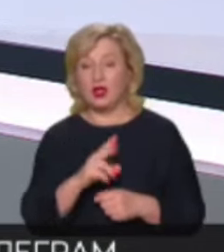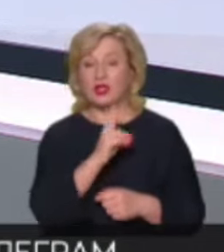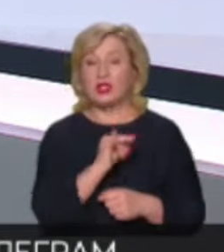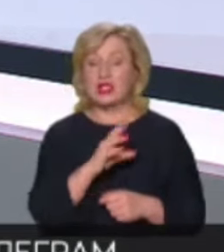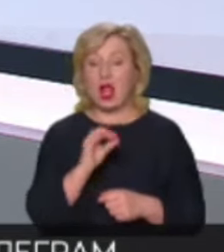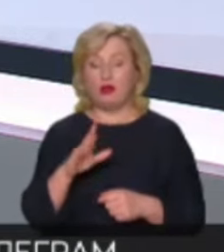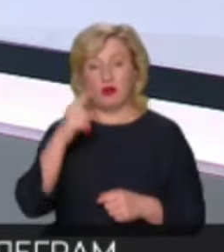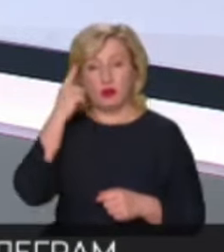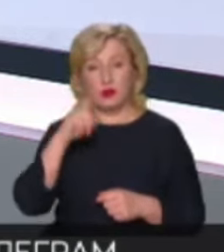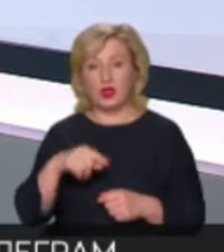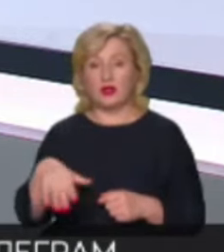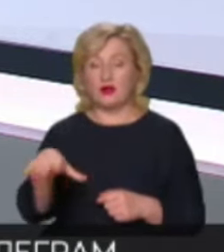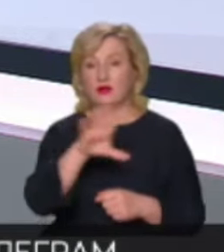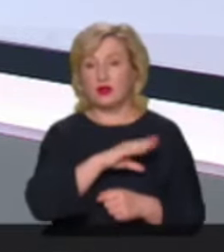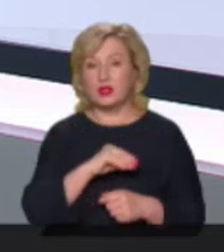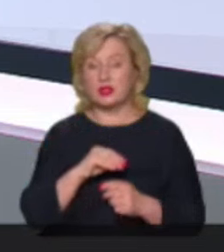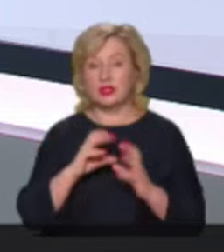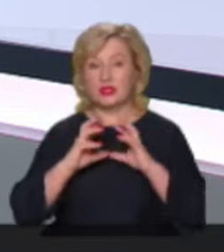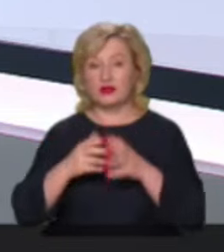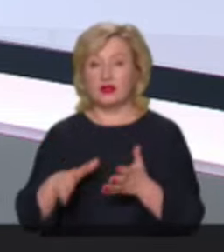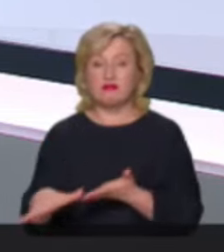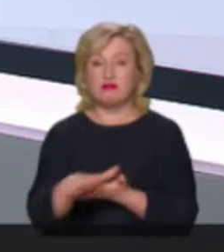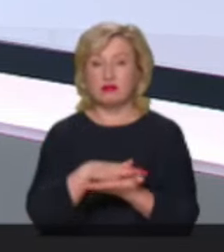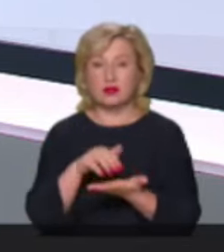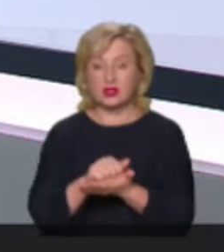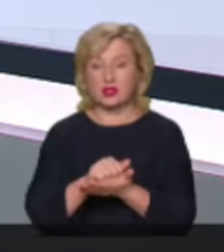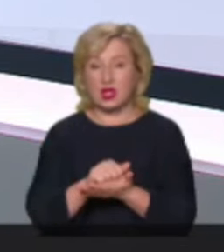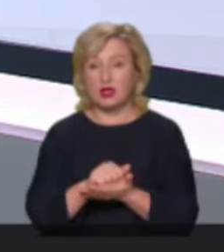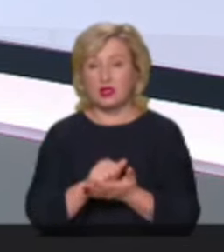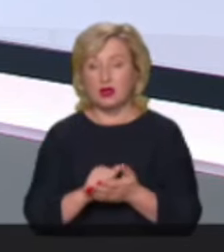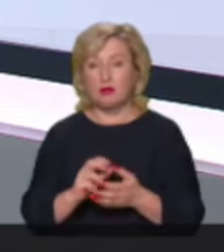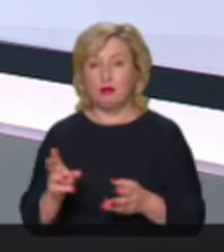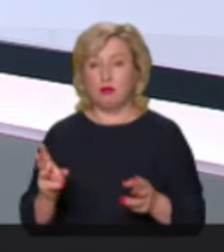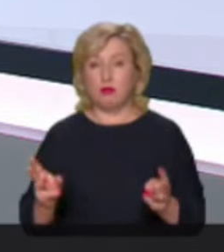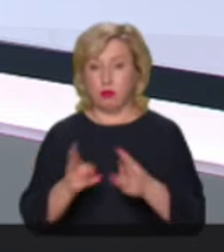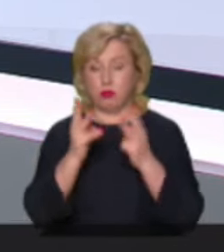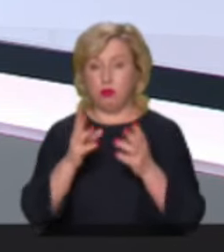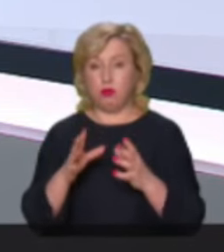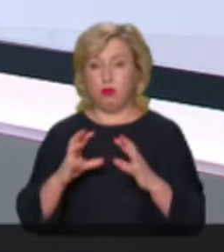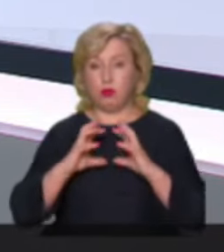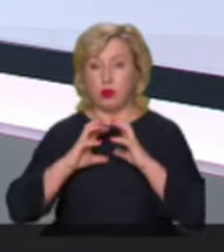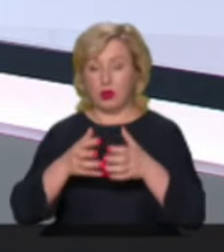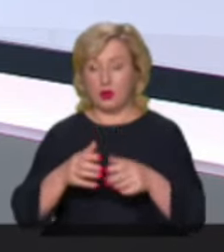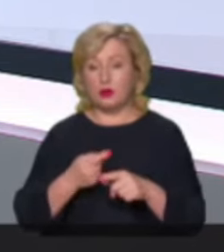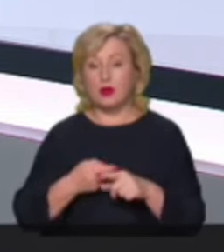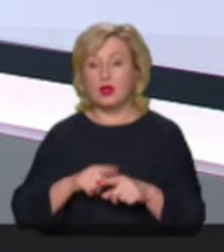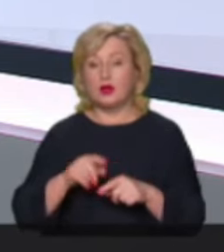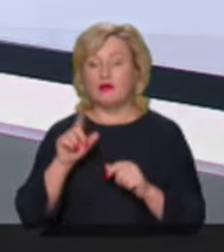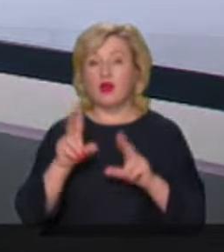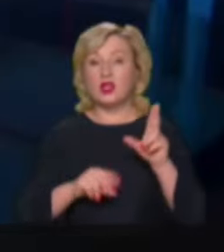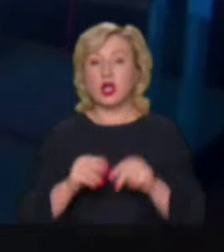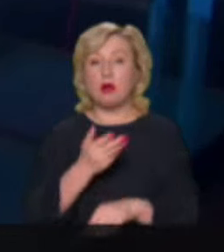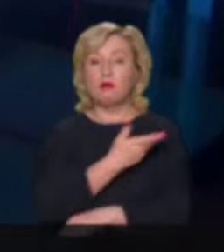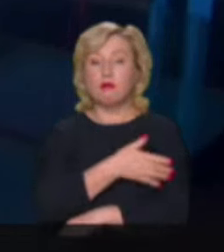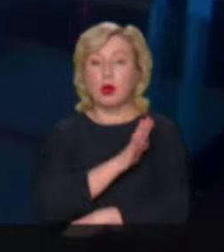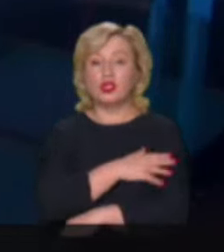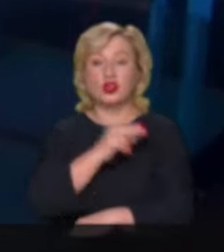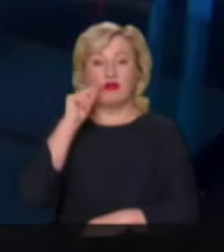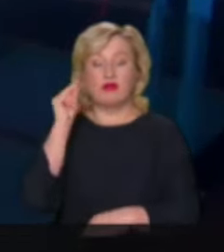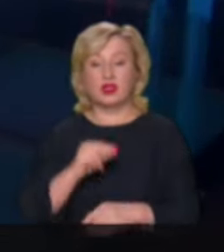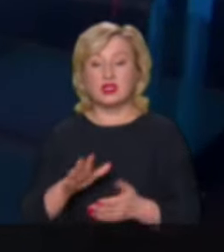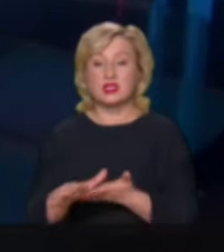світ стерти у ядерний попіл. От він у ядерний попіл почав погрожувати стерти Польщу через те, що він вважає, що саме Польща винна у